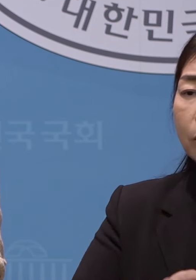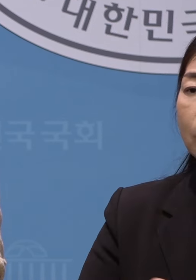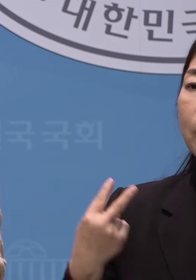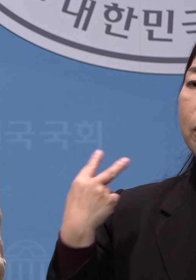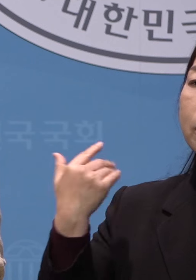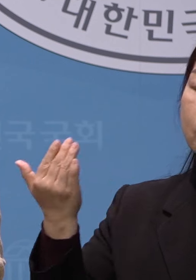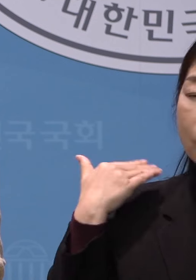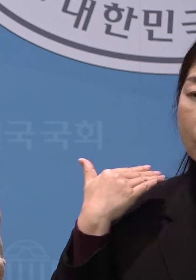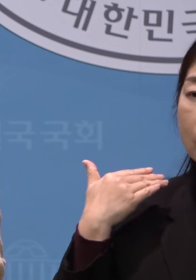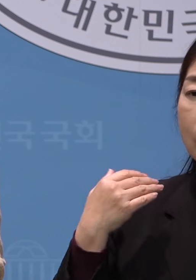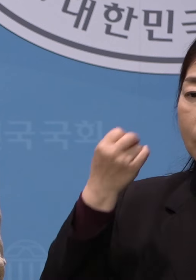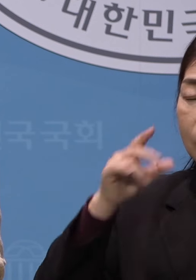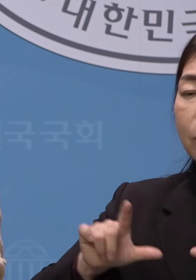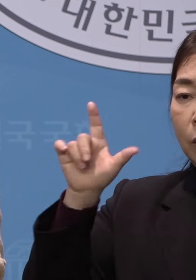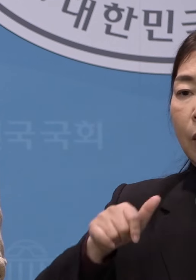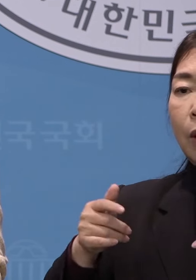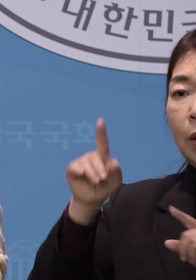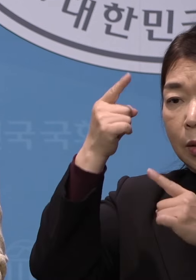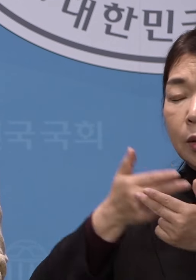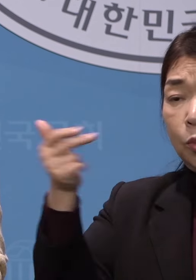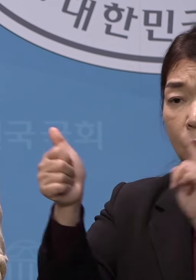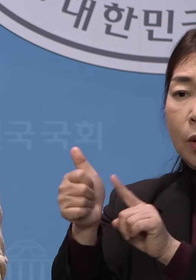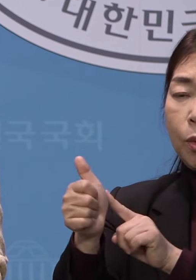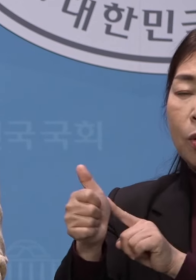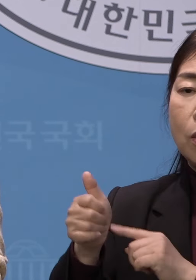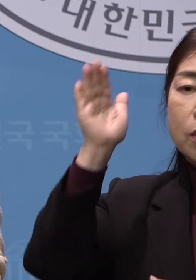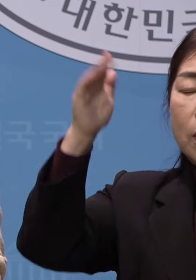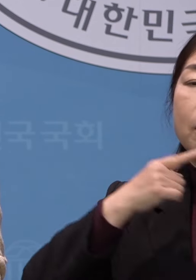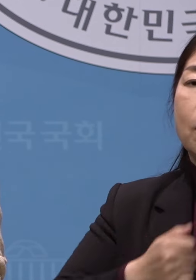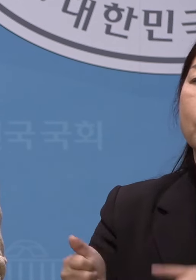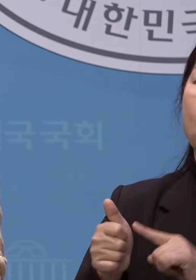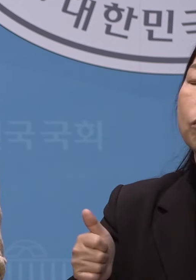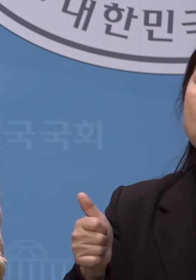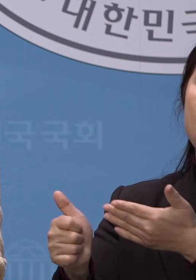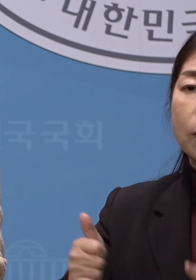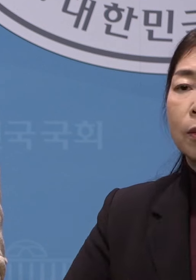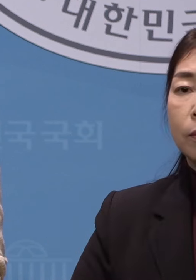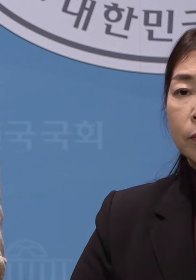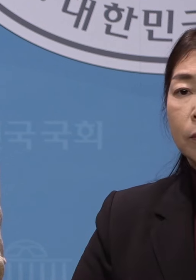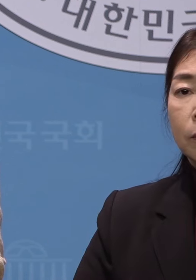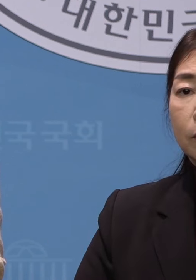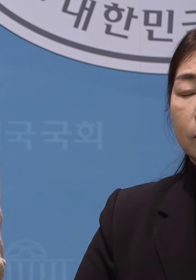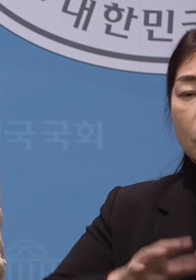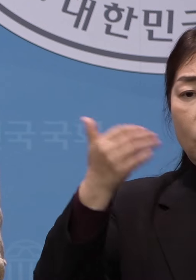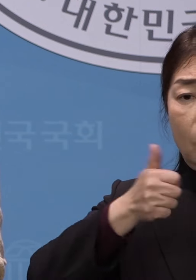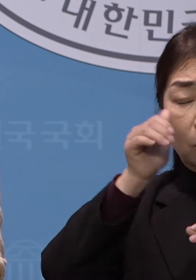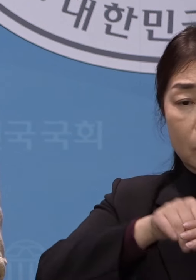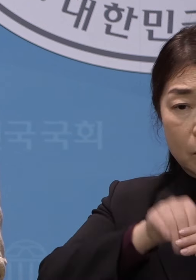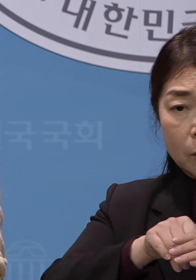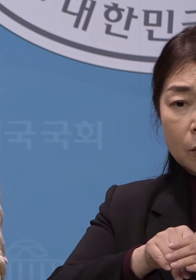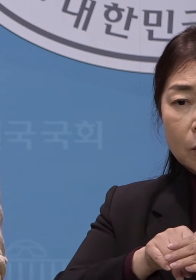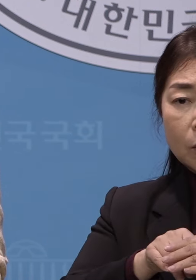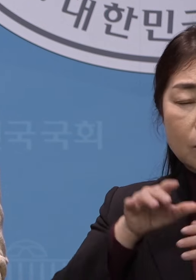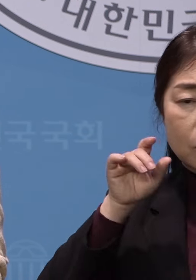야당 대표에게 자문이라도 구하십시오. 총선을 앞두고 불통의 이미지를 희석해 표심을